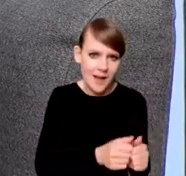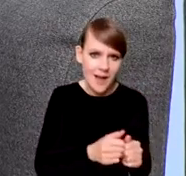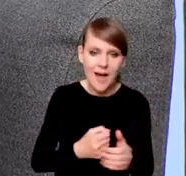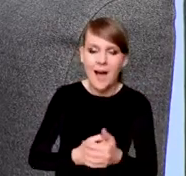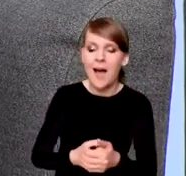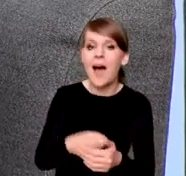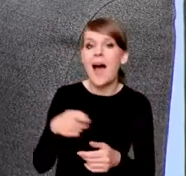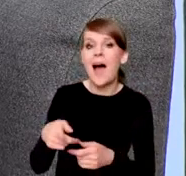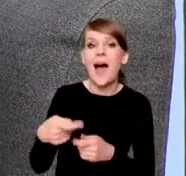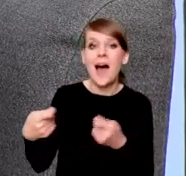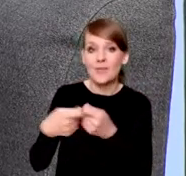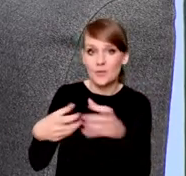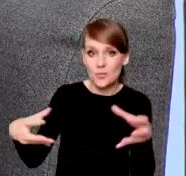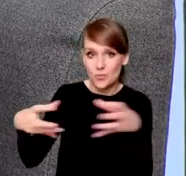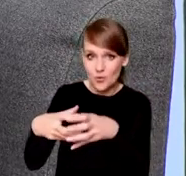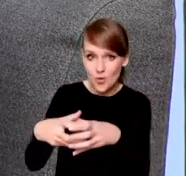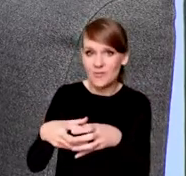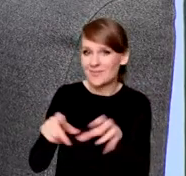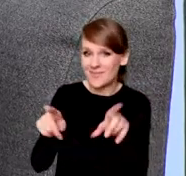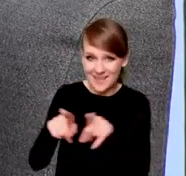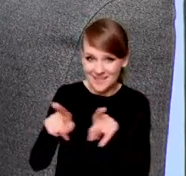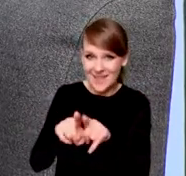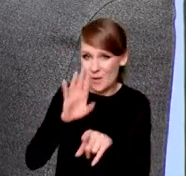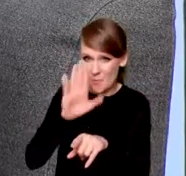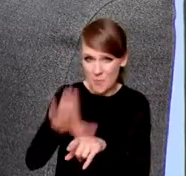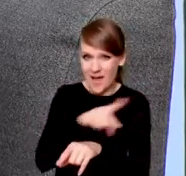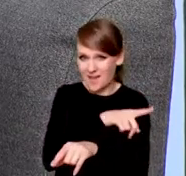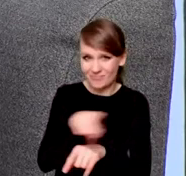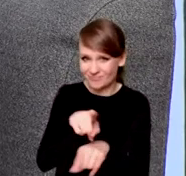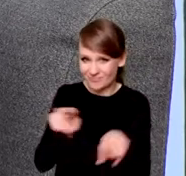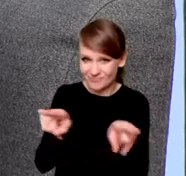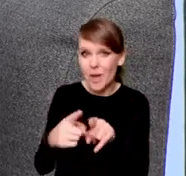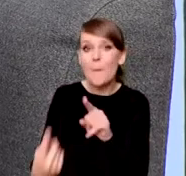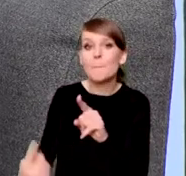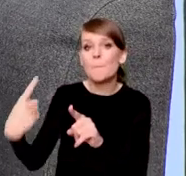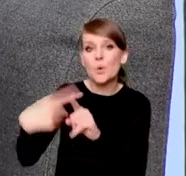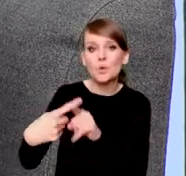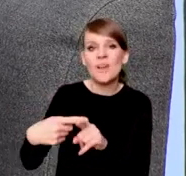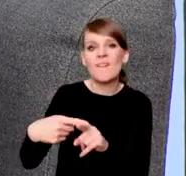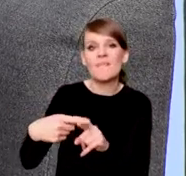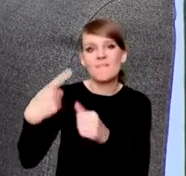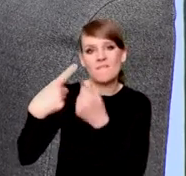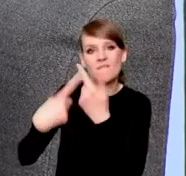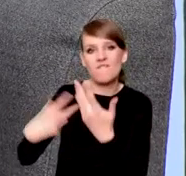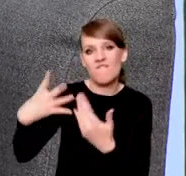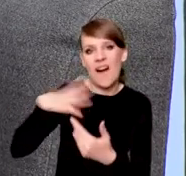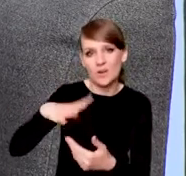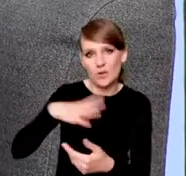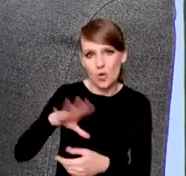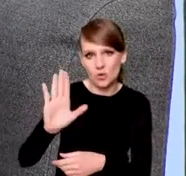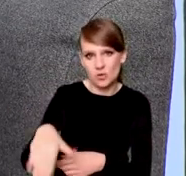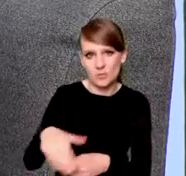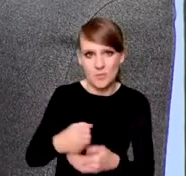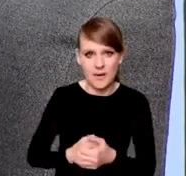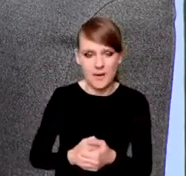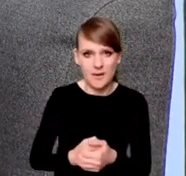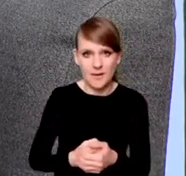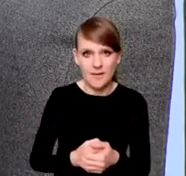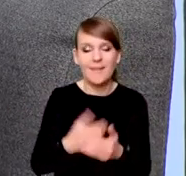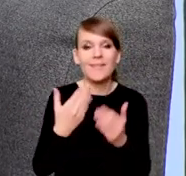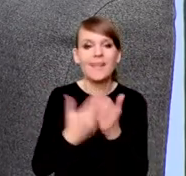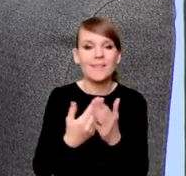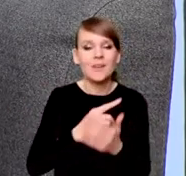wartości. To wszystko plus wartości. I teraz dlatego podkreślamy tak bardzo silnie